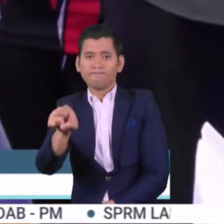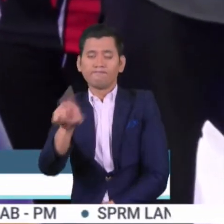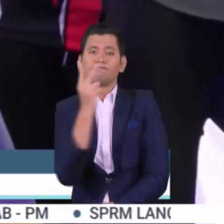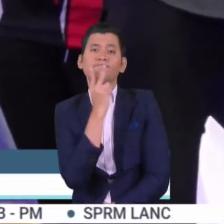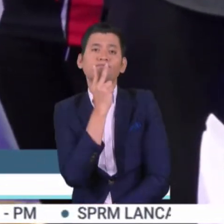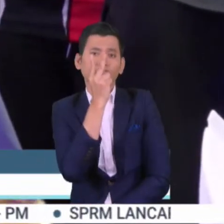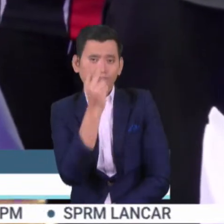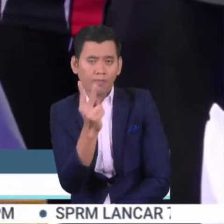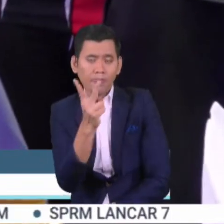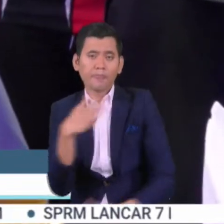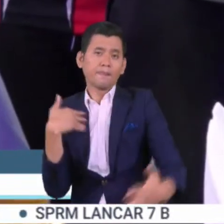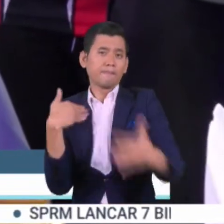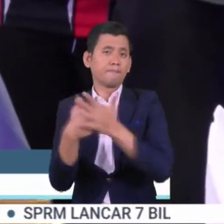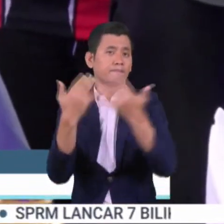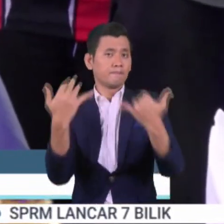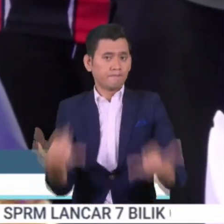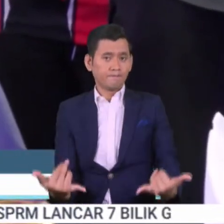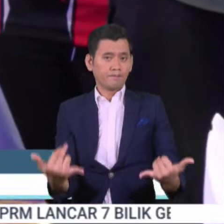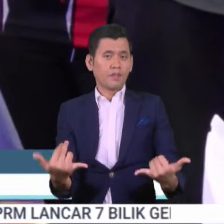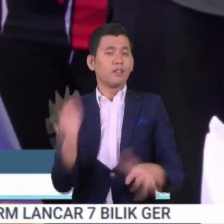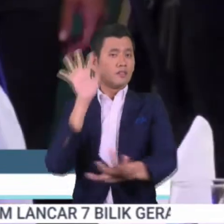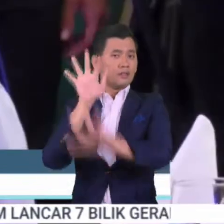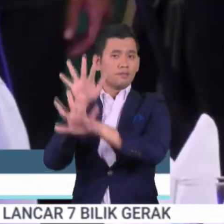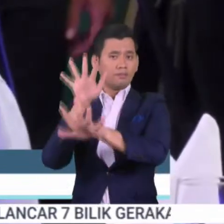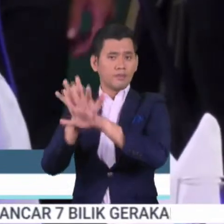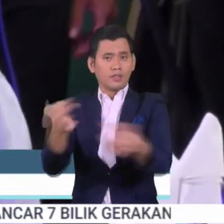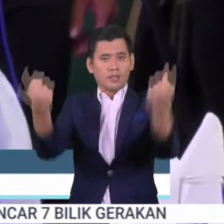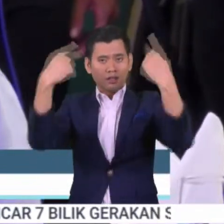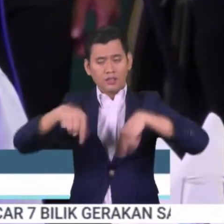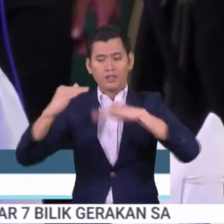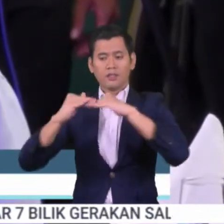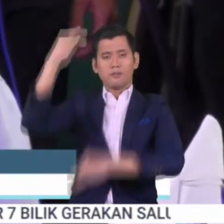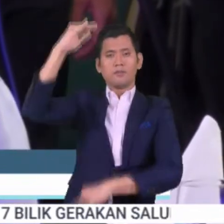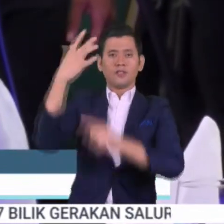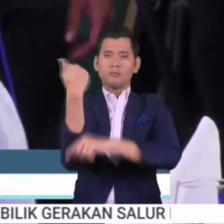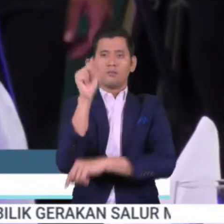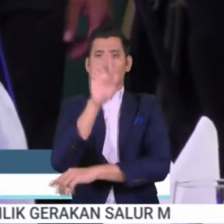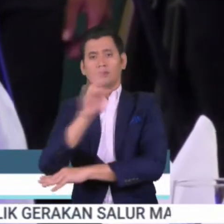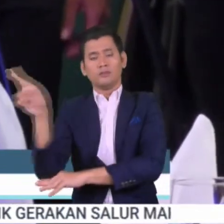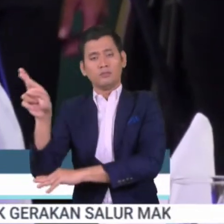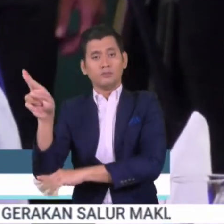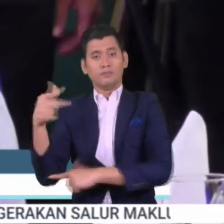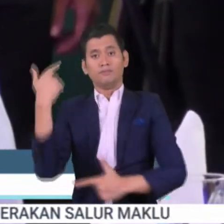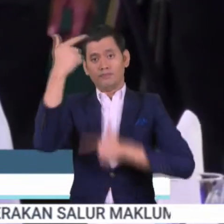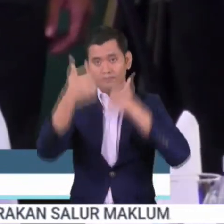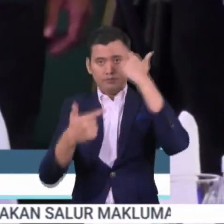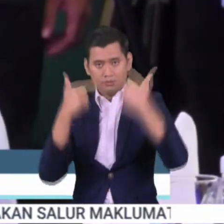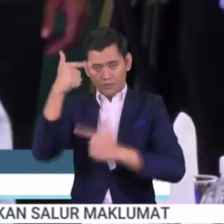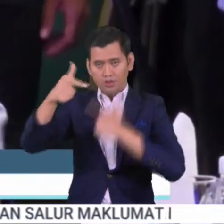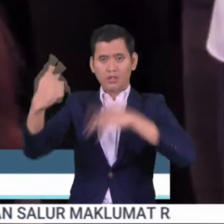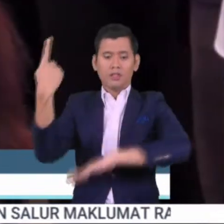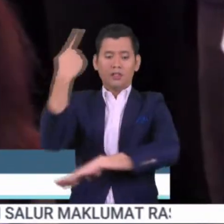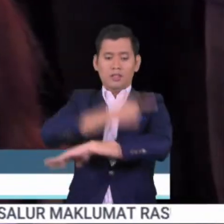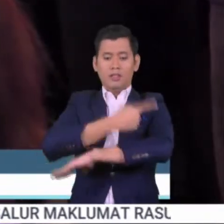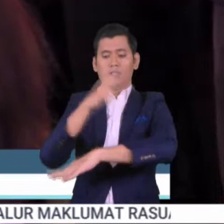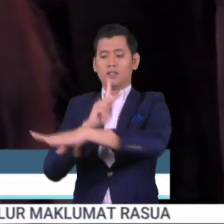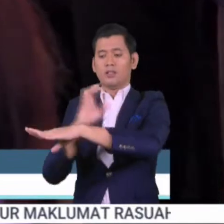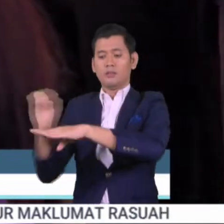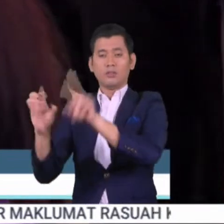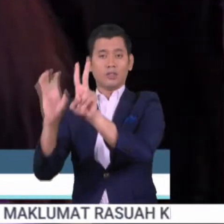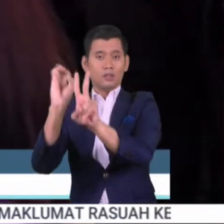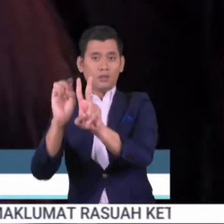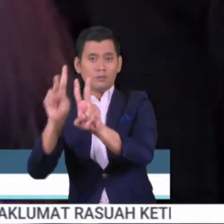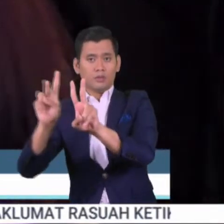apa sehinggakan kita lebih pada 10,000 orang, ya, mengunjungi Hari Koperasi Negara